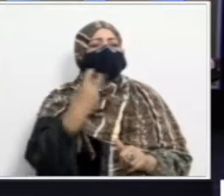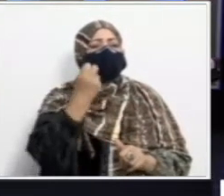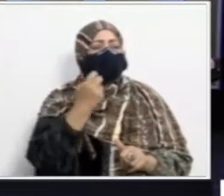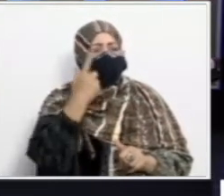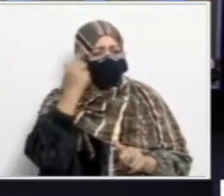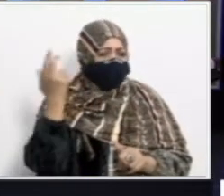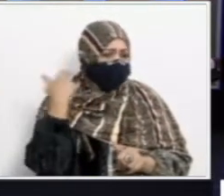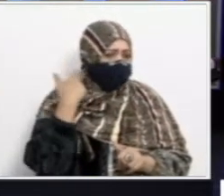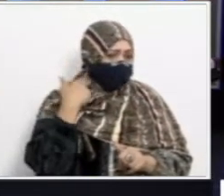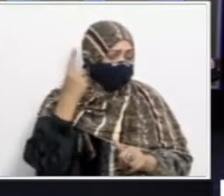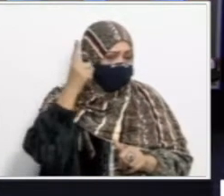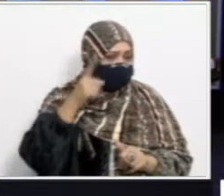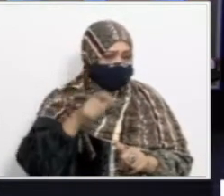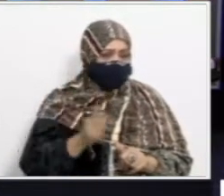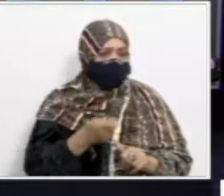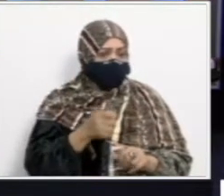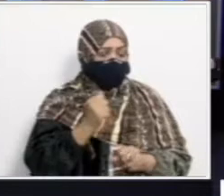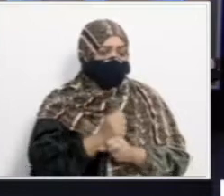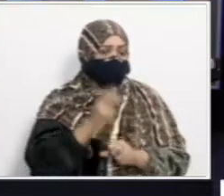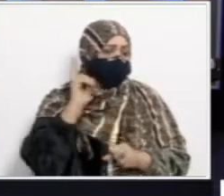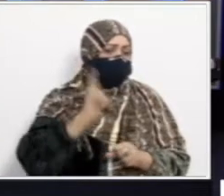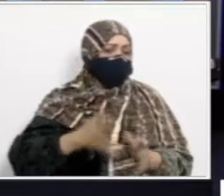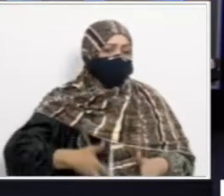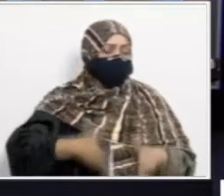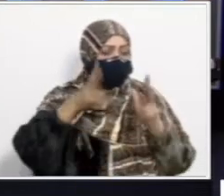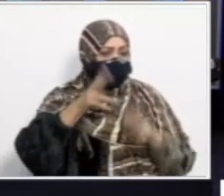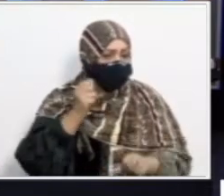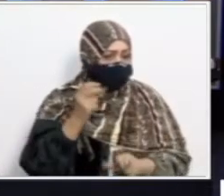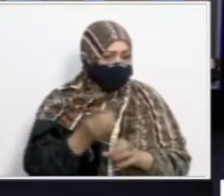فيهن، حتى الصلاة فيهن ما هي جائزة.